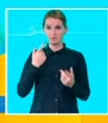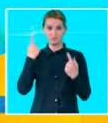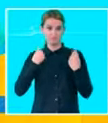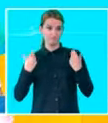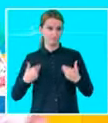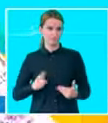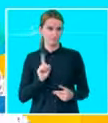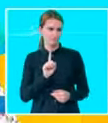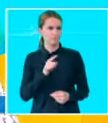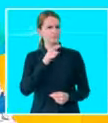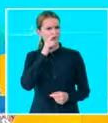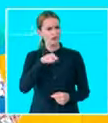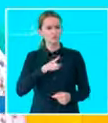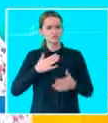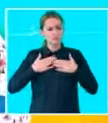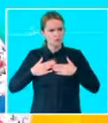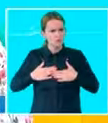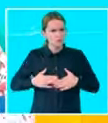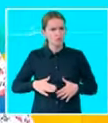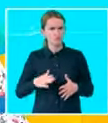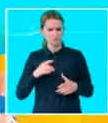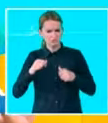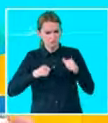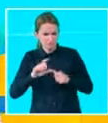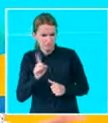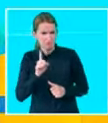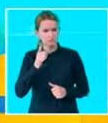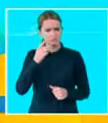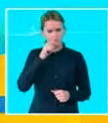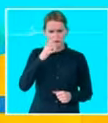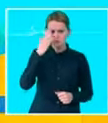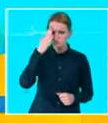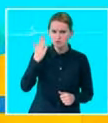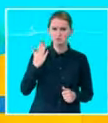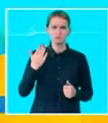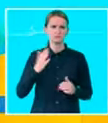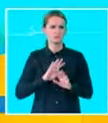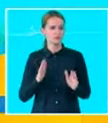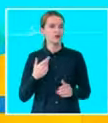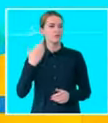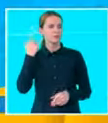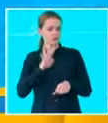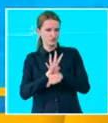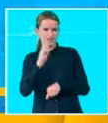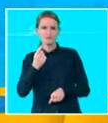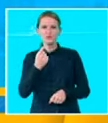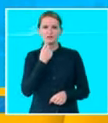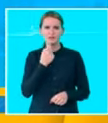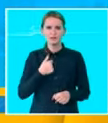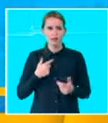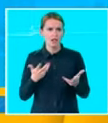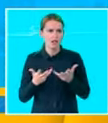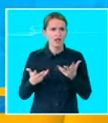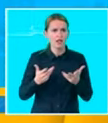някаква несправедливост. И като си на 15, на 14, целият свят минава през теб, така или иначе. Точно така. Добре, Мария. Благодаря ви.